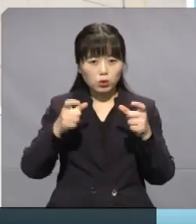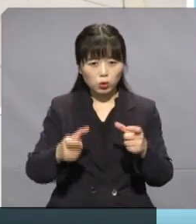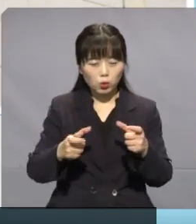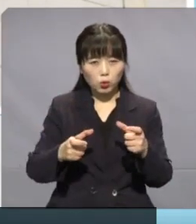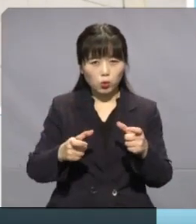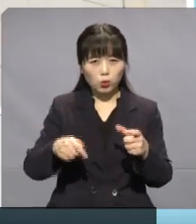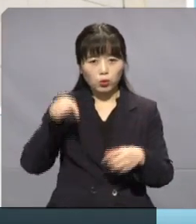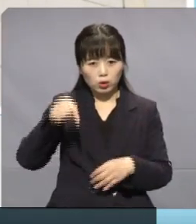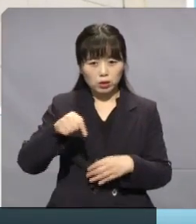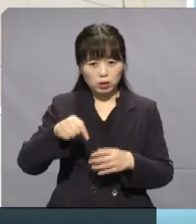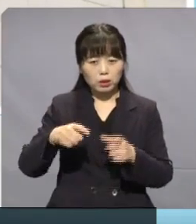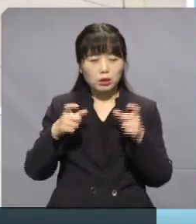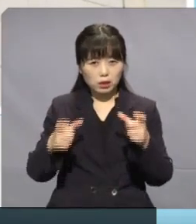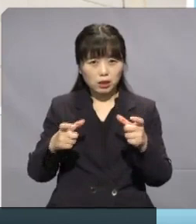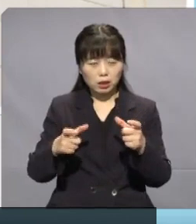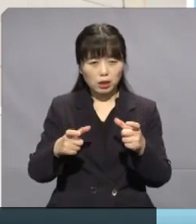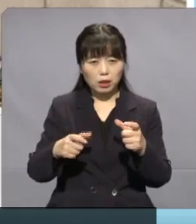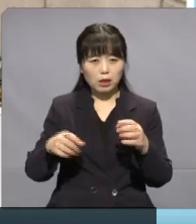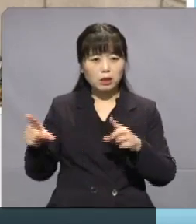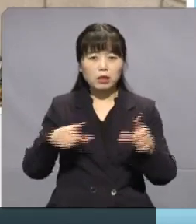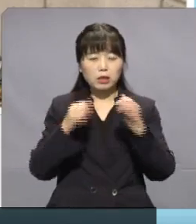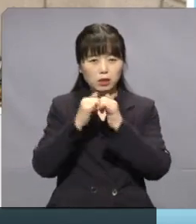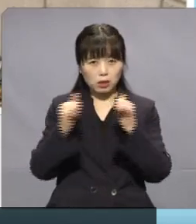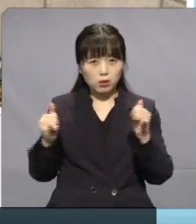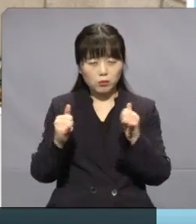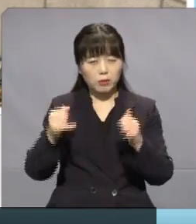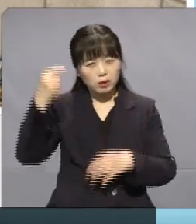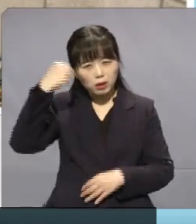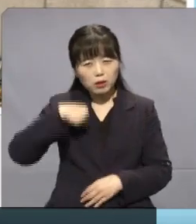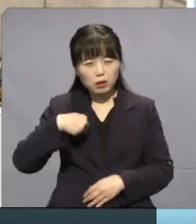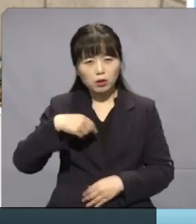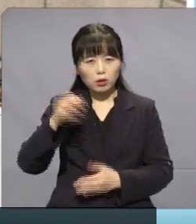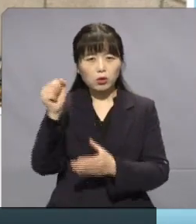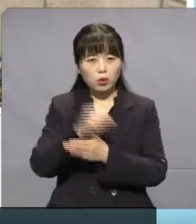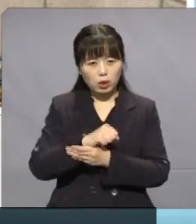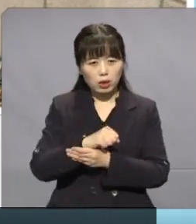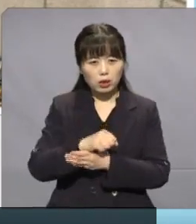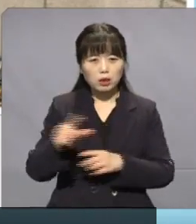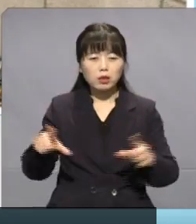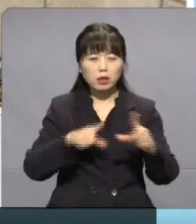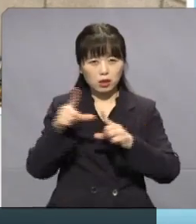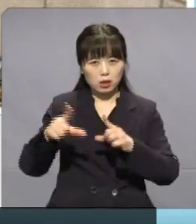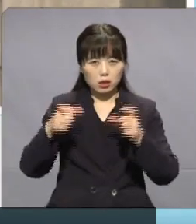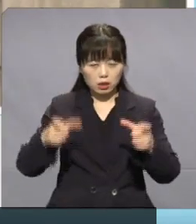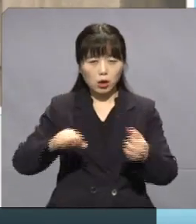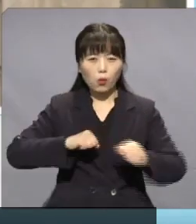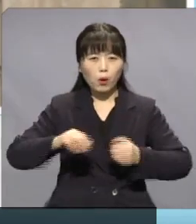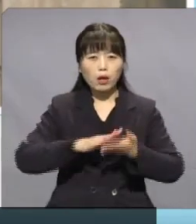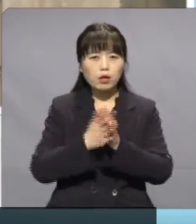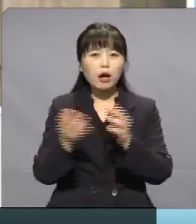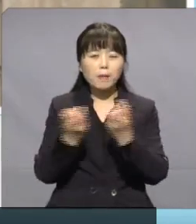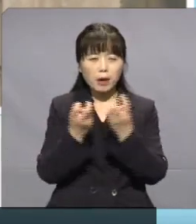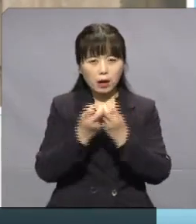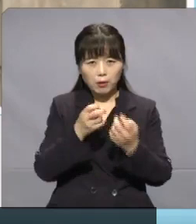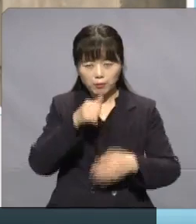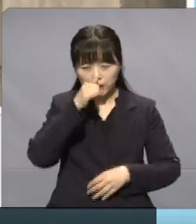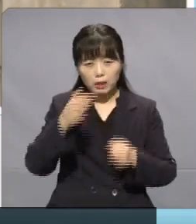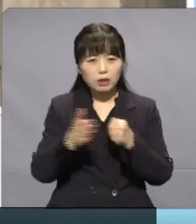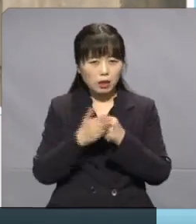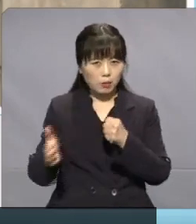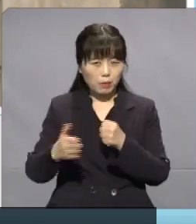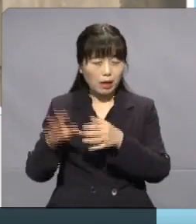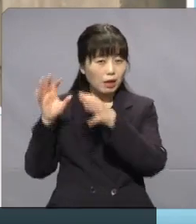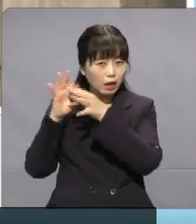계양구 득실동 지역에 지역 주민이 체감하고 예. 수용할 수 있는 지역 활성화 방안도 마련돼 있다니까 또 추진 과정에서